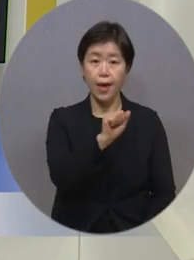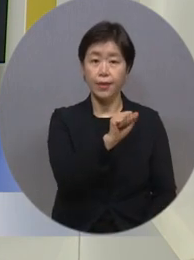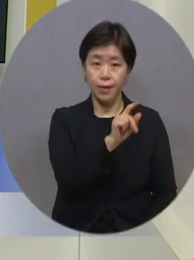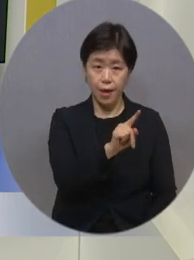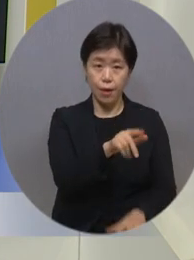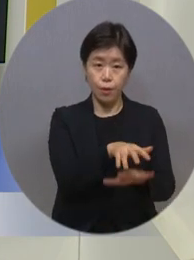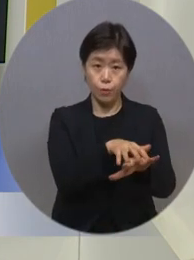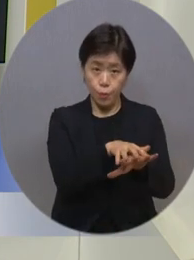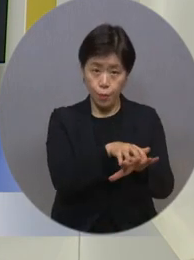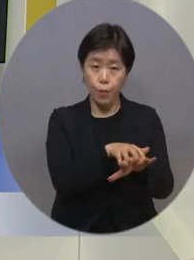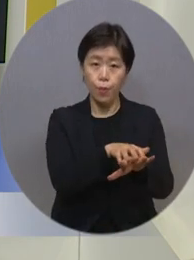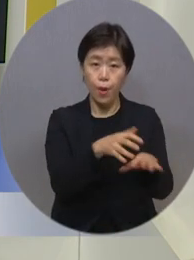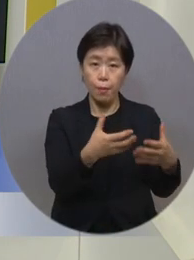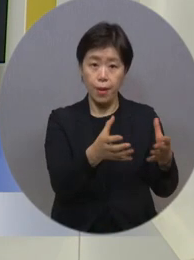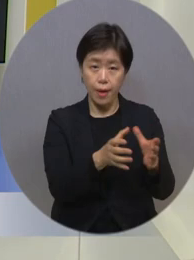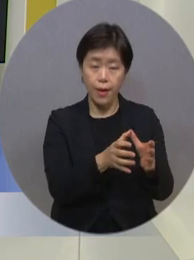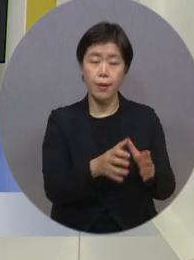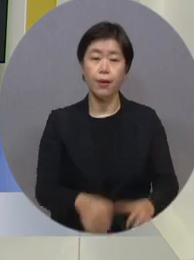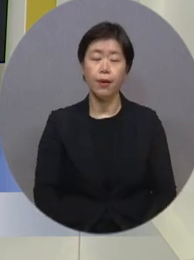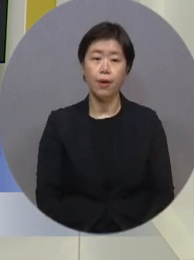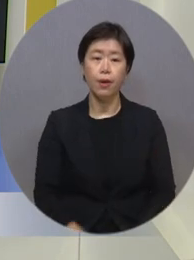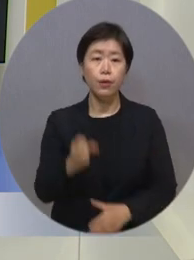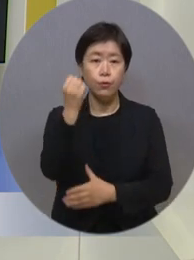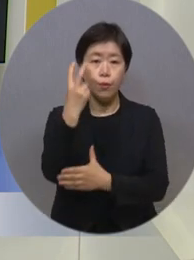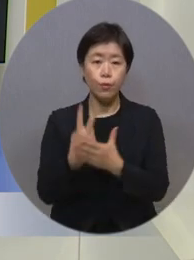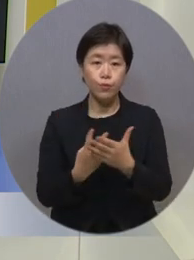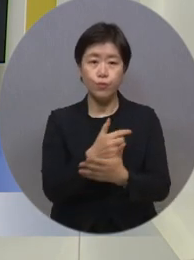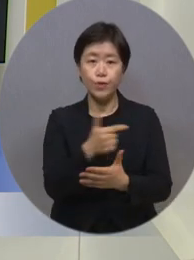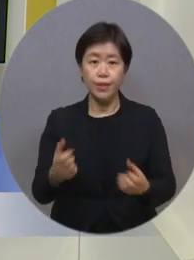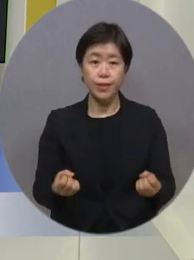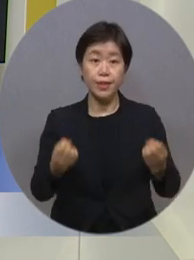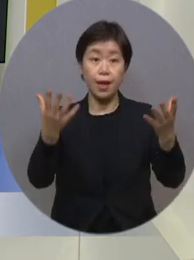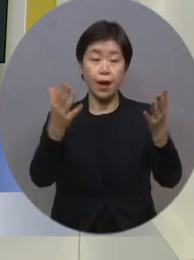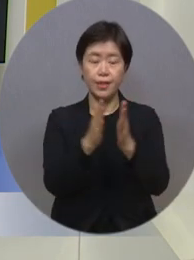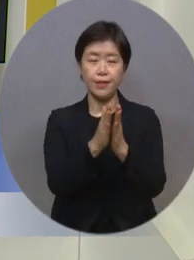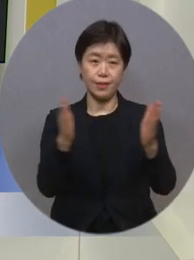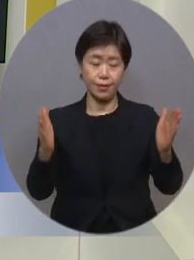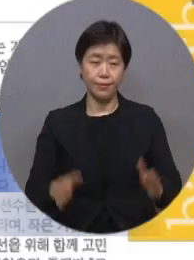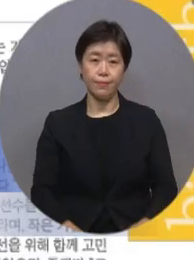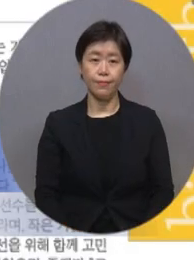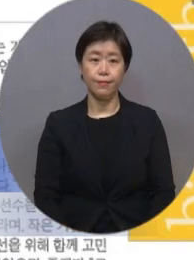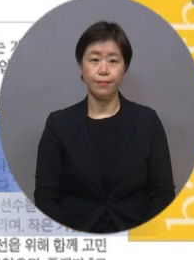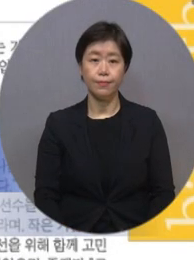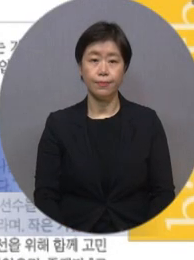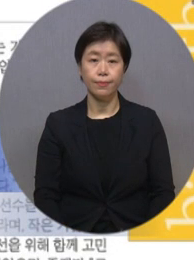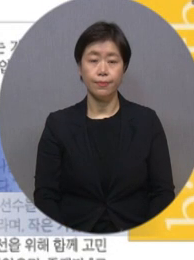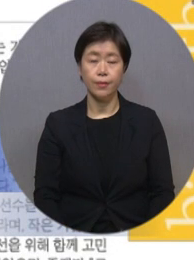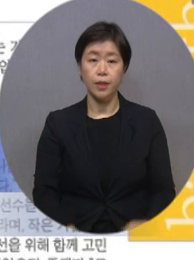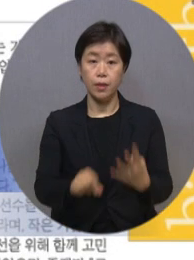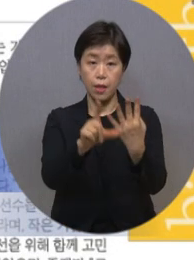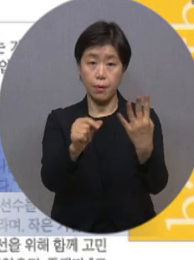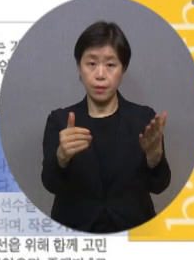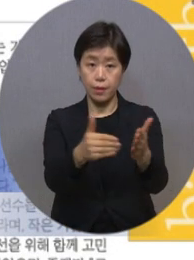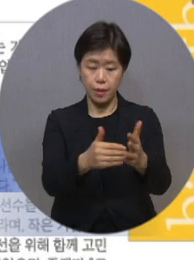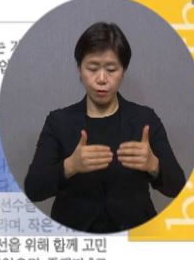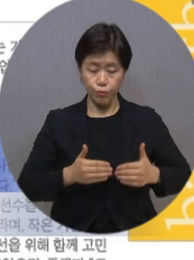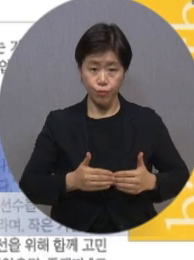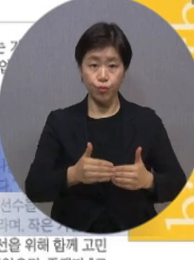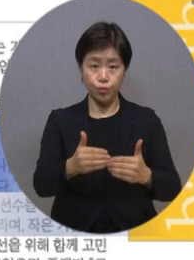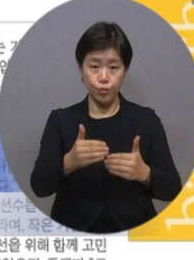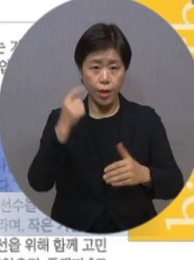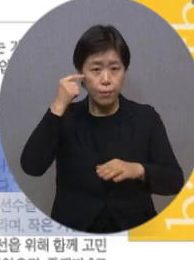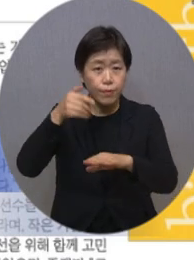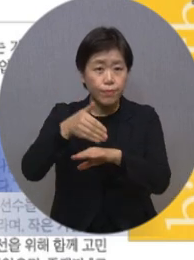노동조합배 전국 발달장애인 클럽 농구리그 대잔치에 대장정이 시작됐습니다 오는 4월까지 진행되는